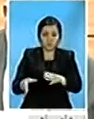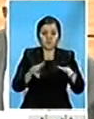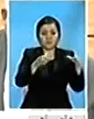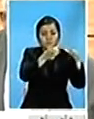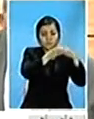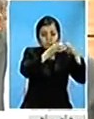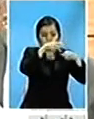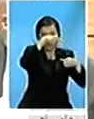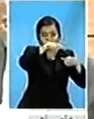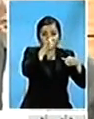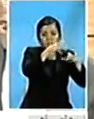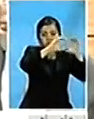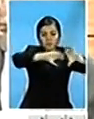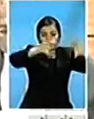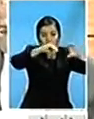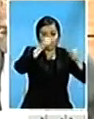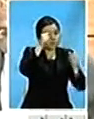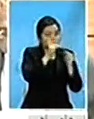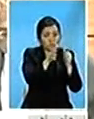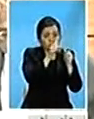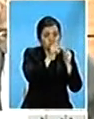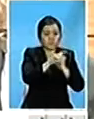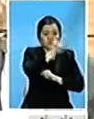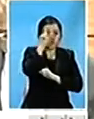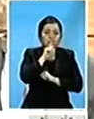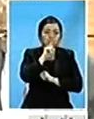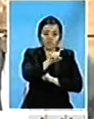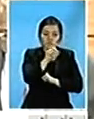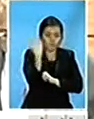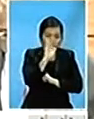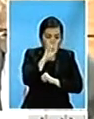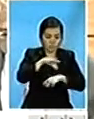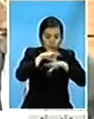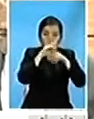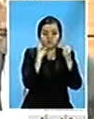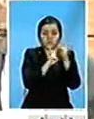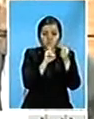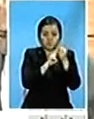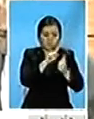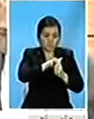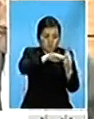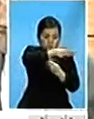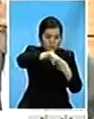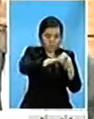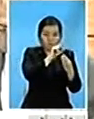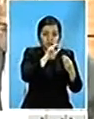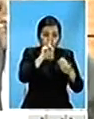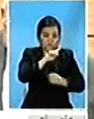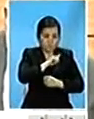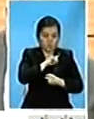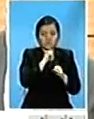ไม่ต้องตั้งคำถามเลยว่าในฐานะรองนายกเศรษฐกิจจะรับผิดชอบอย่าง